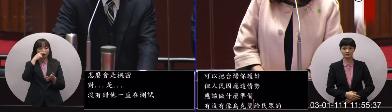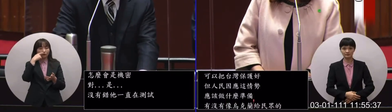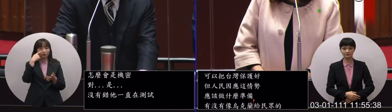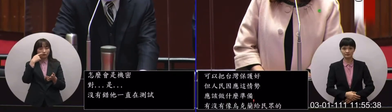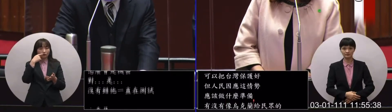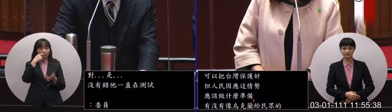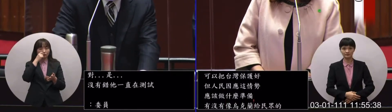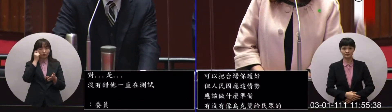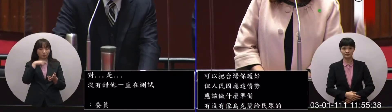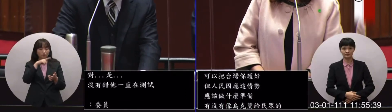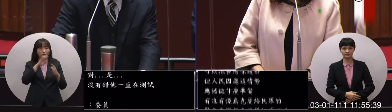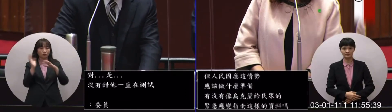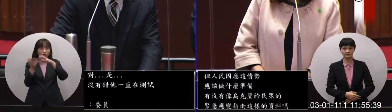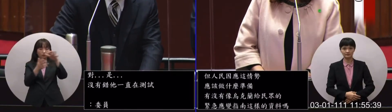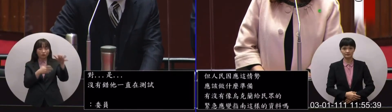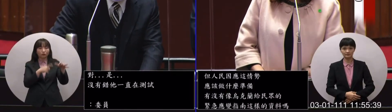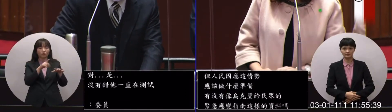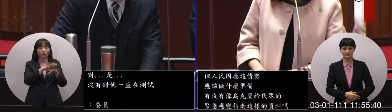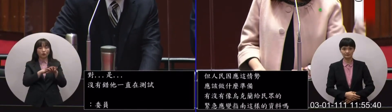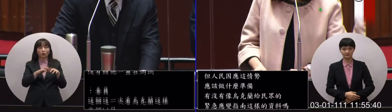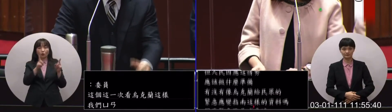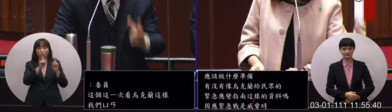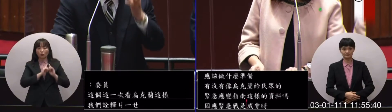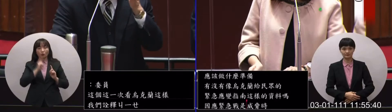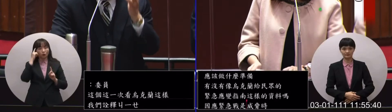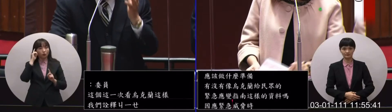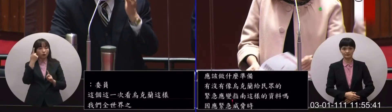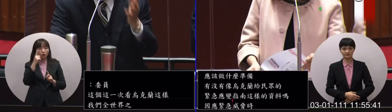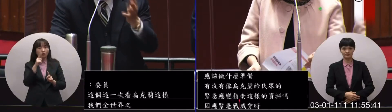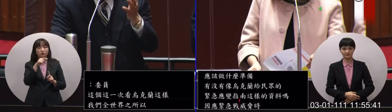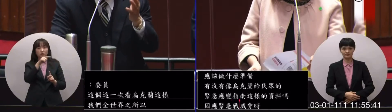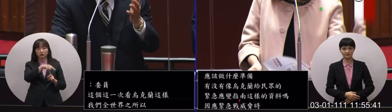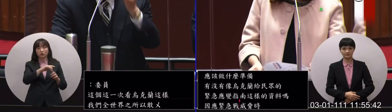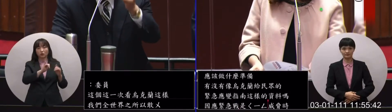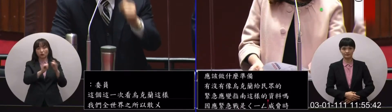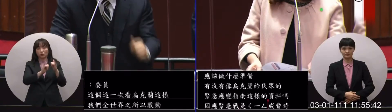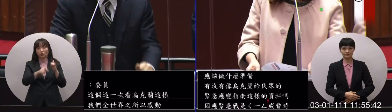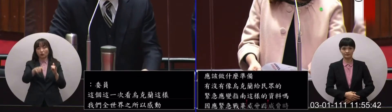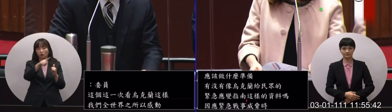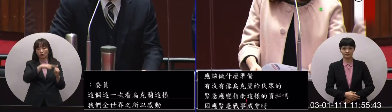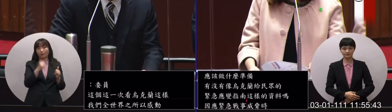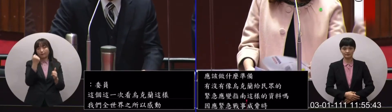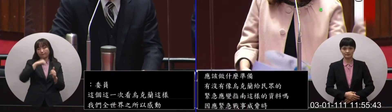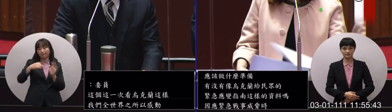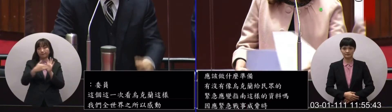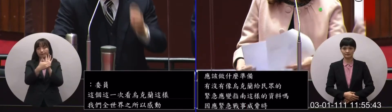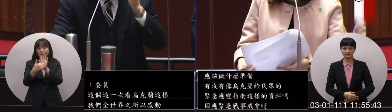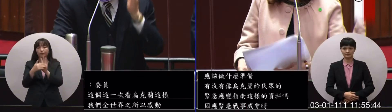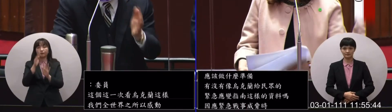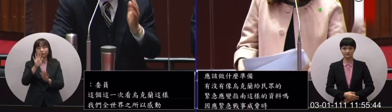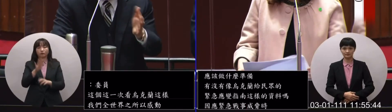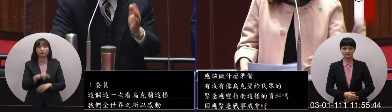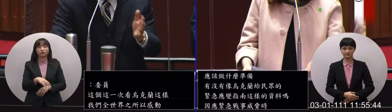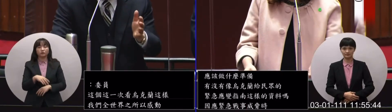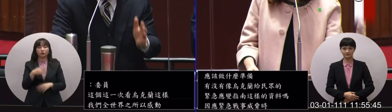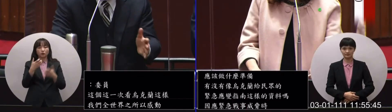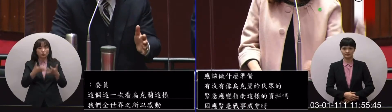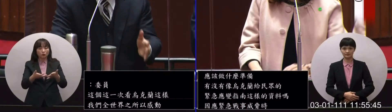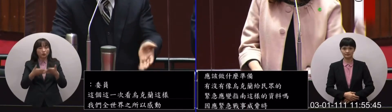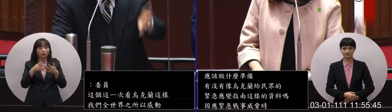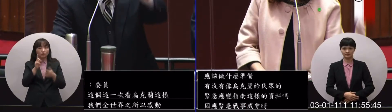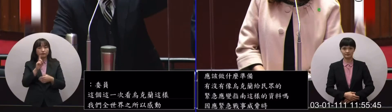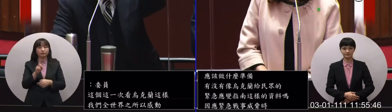们全世界之所以感动，就是他全民抵抗侵略，那最最重要